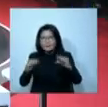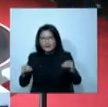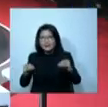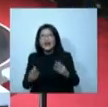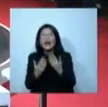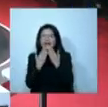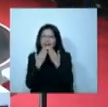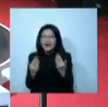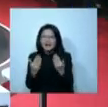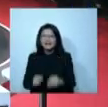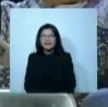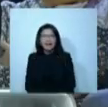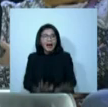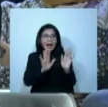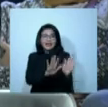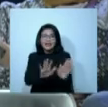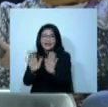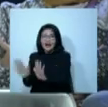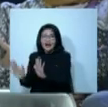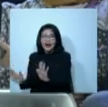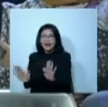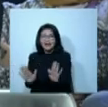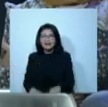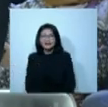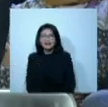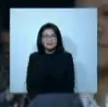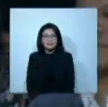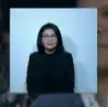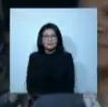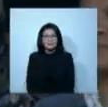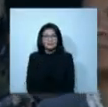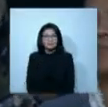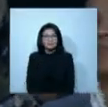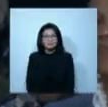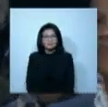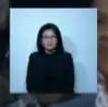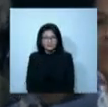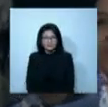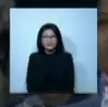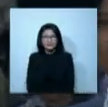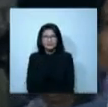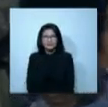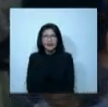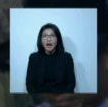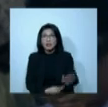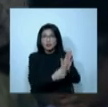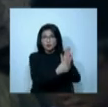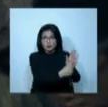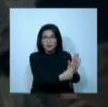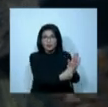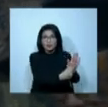serangan-serangan terbukanya terkait dengan kritikannya eh kebijakan Jokowi tentang IKN tentang demokrasi dan Anis pasti